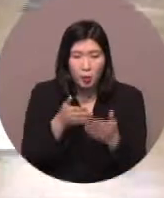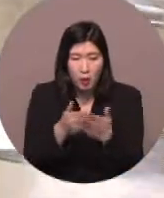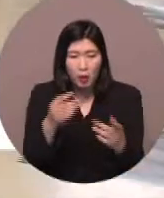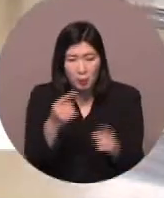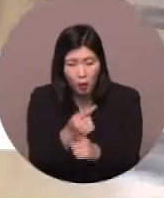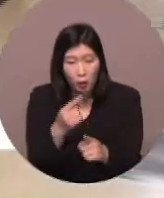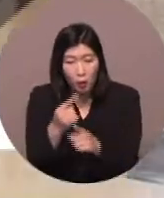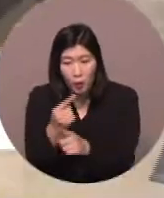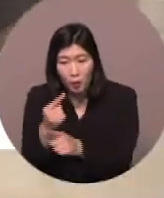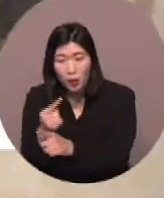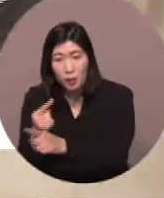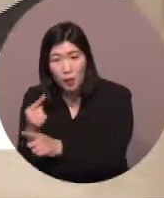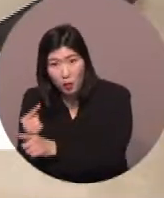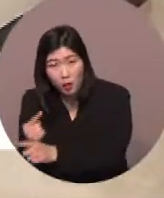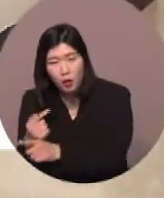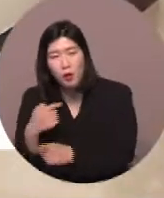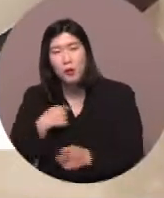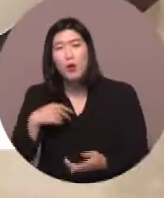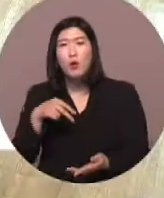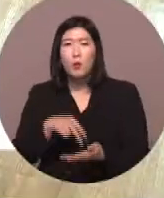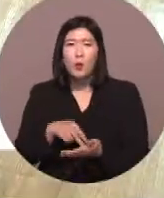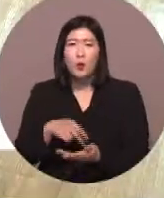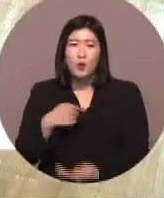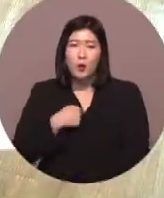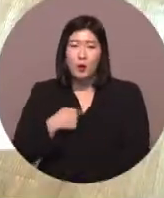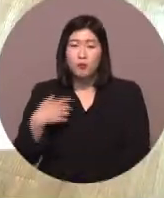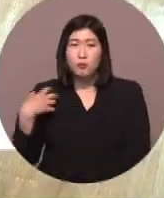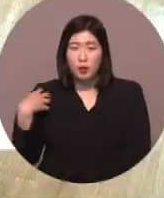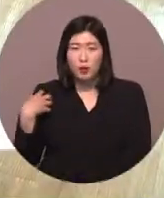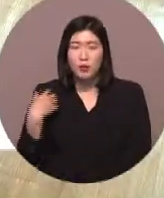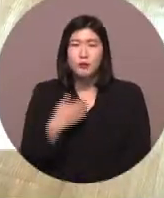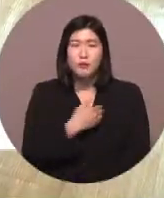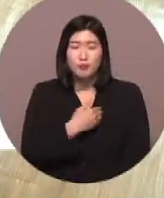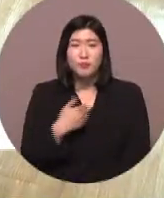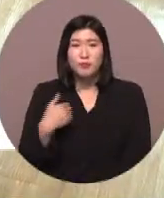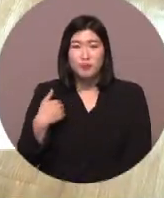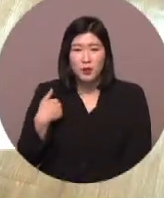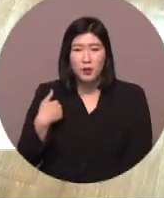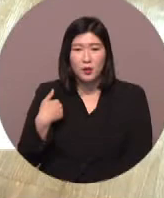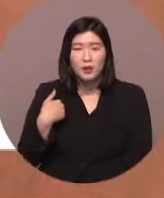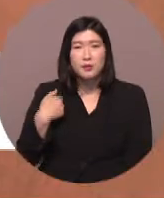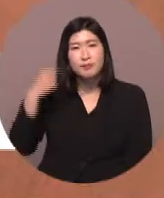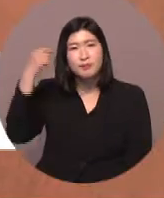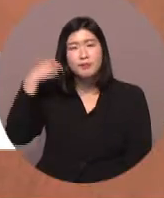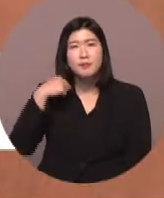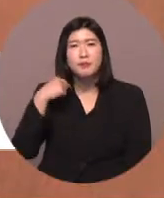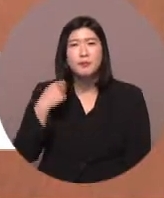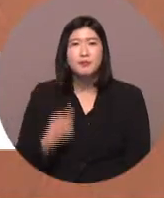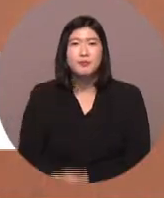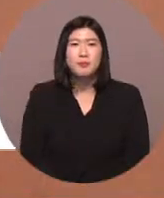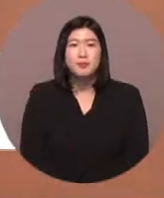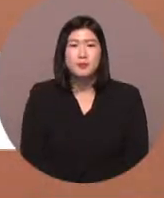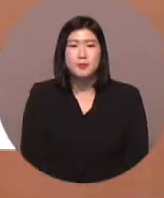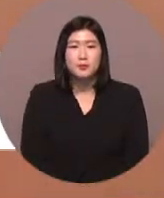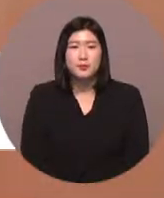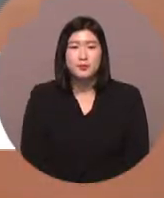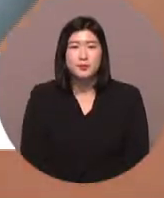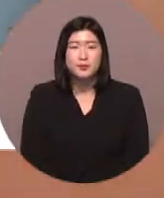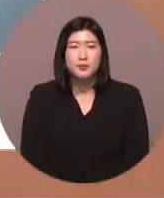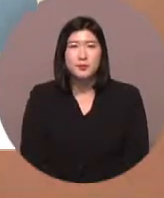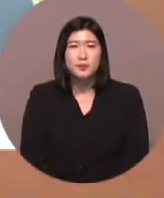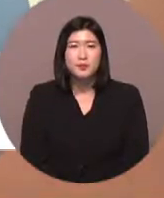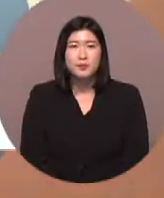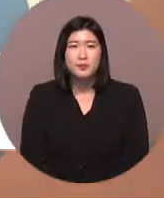보이니까 제가 뭔가를 바꿨다는 것, 그거는 좀 큰 의미가 있다고 생각을 해서 정말